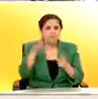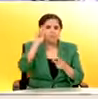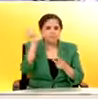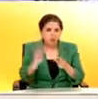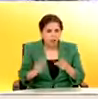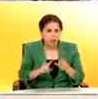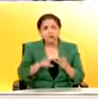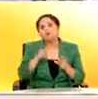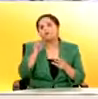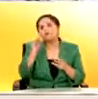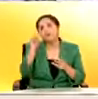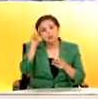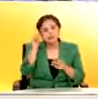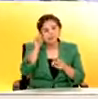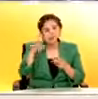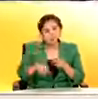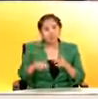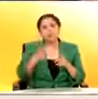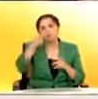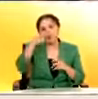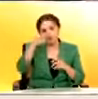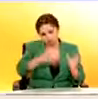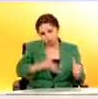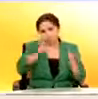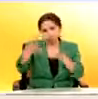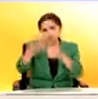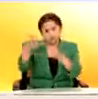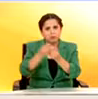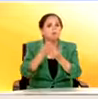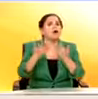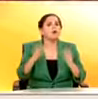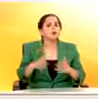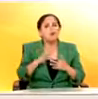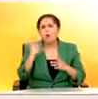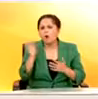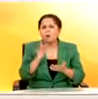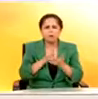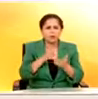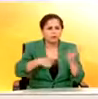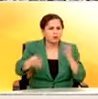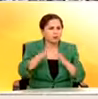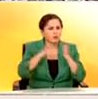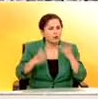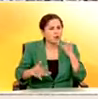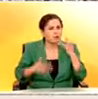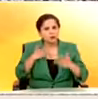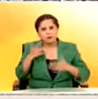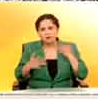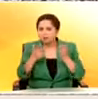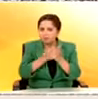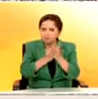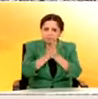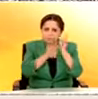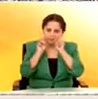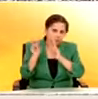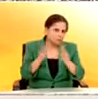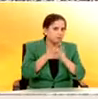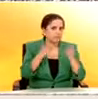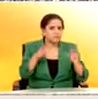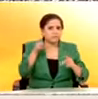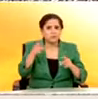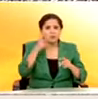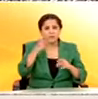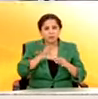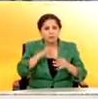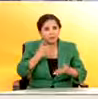और थाईलैंड भी ले जाया जा चुका है। हर जगह लोगों का भारी उत्साह देखने को मिला है। इनके दर्शन